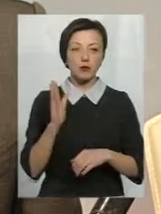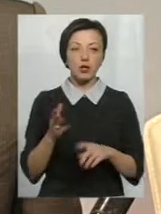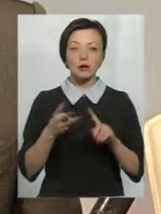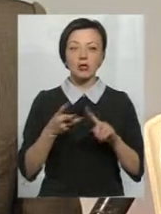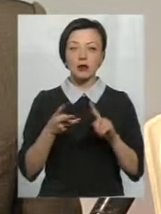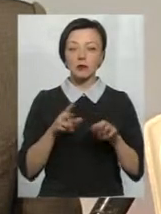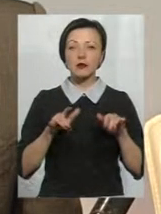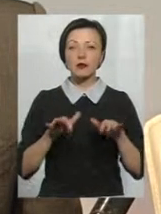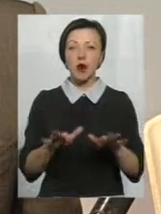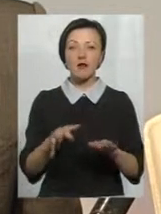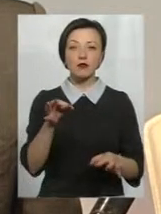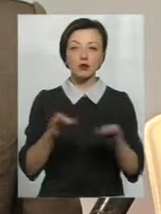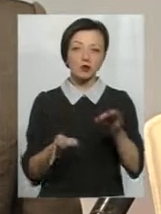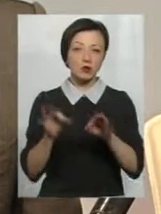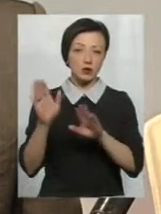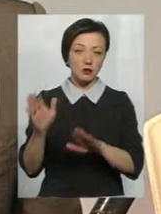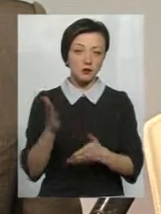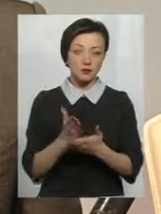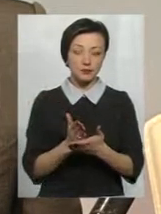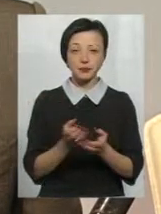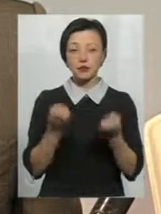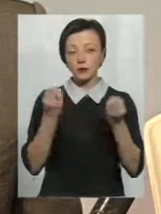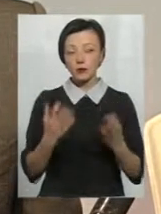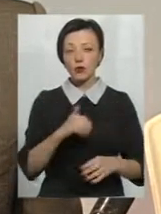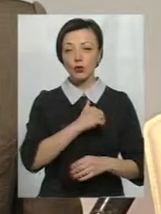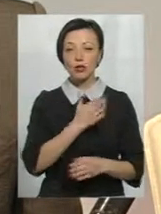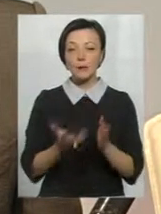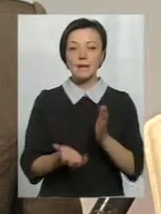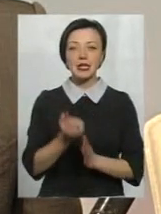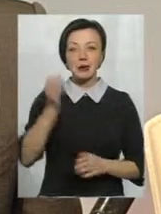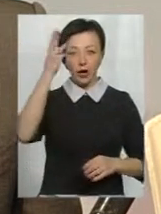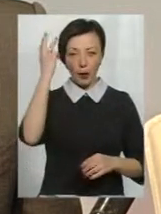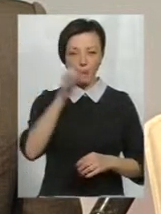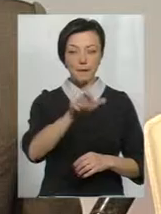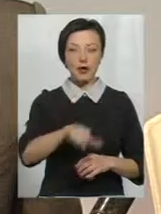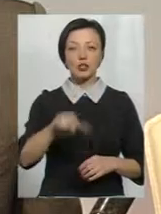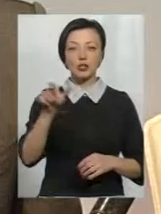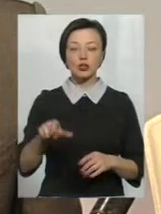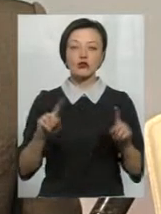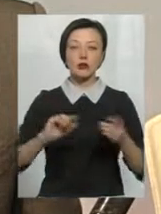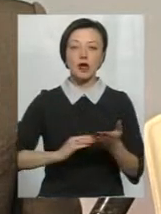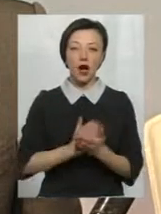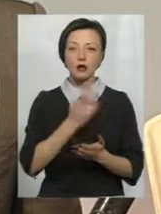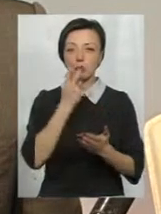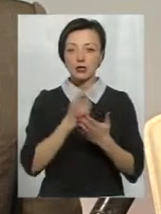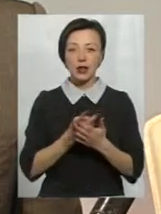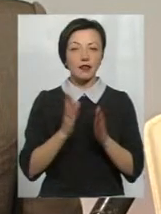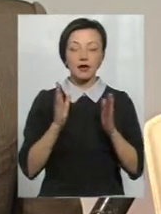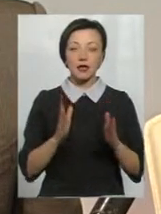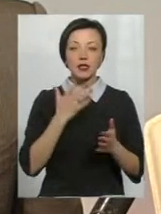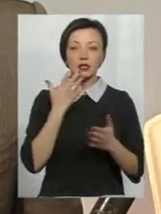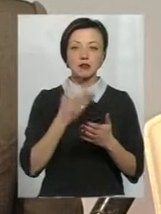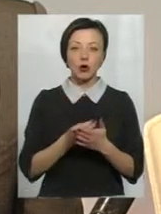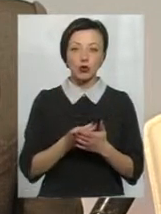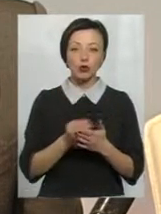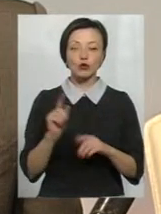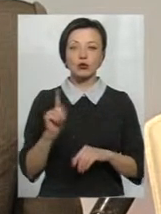по-третє, справа в суді. Тому ми просто хочемо підтримки хмельничан, щоб якісно показати не тільки свою, щоб